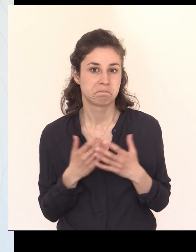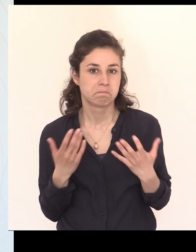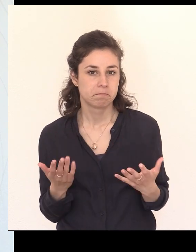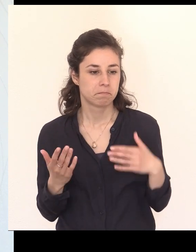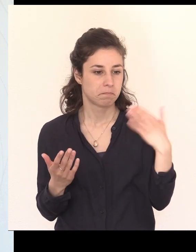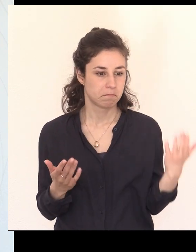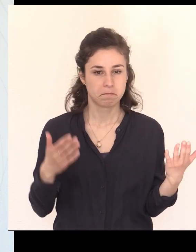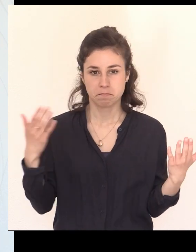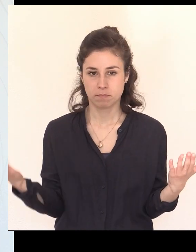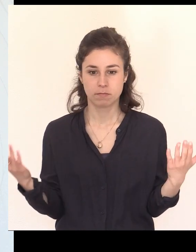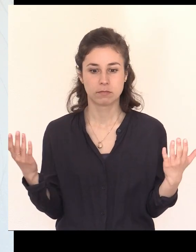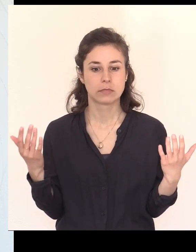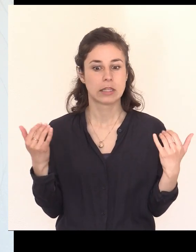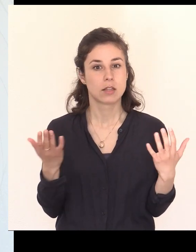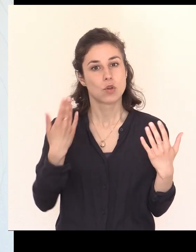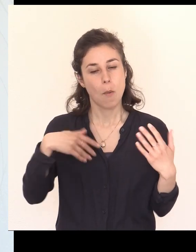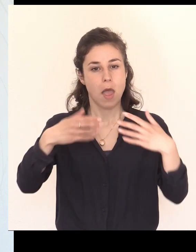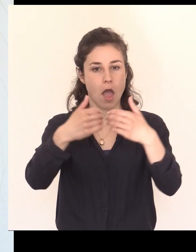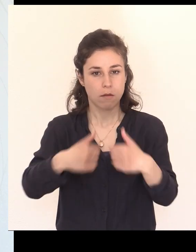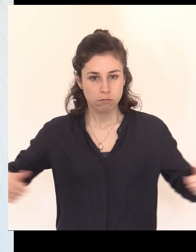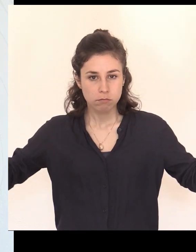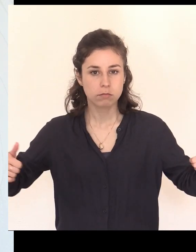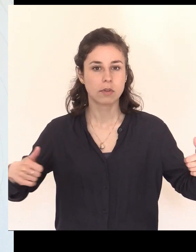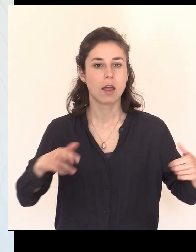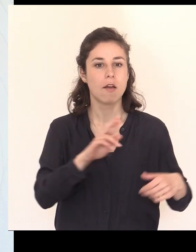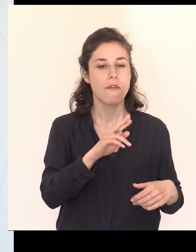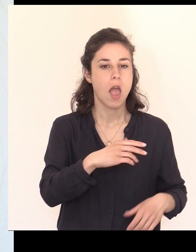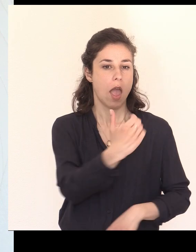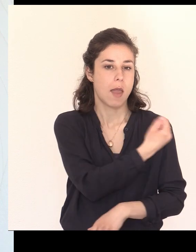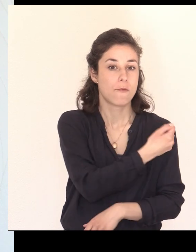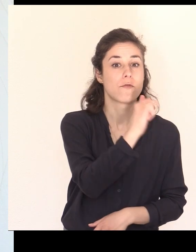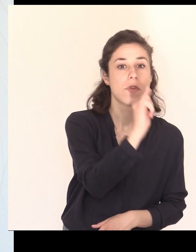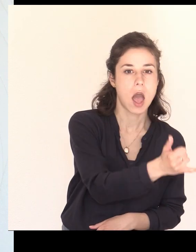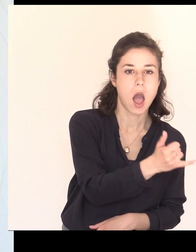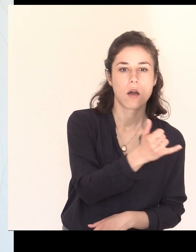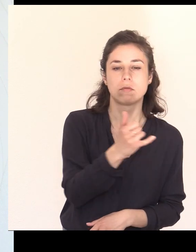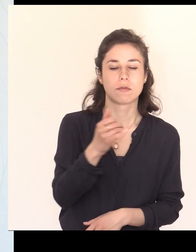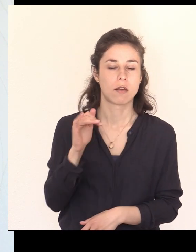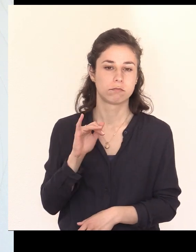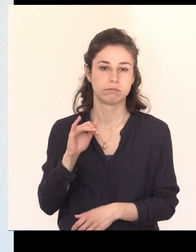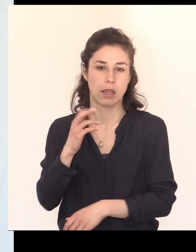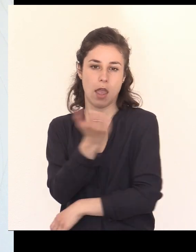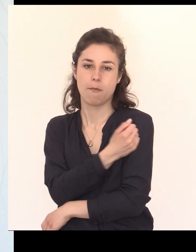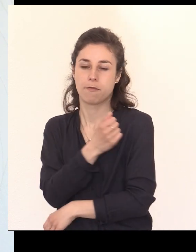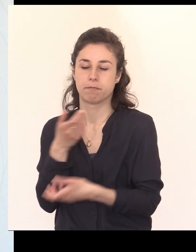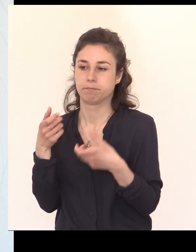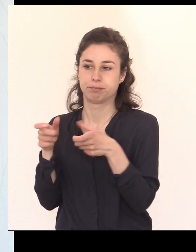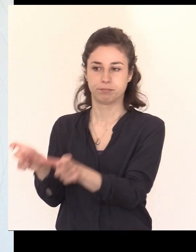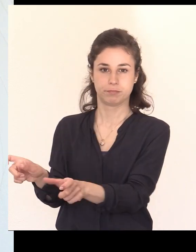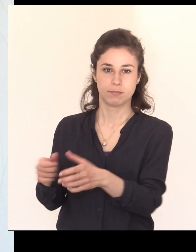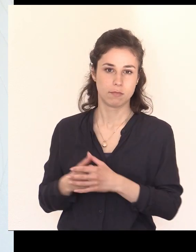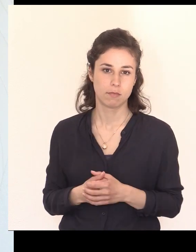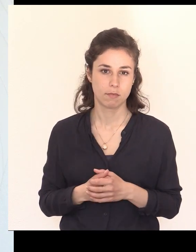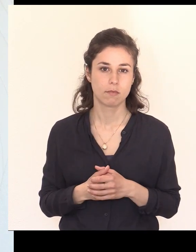weiter gespalten in Impfbefürworter und Impfgegner. Die Menschen werden wieder